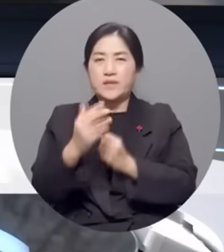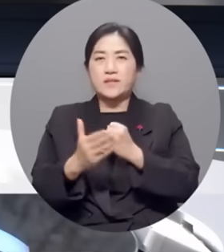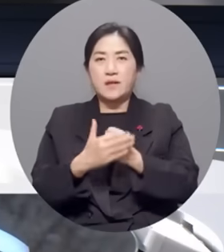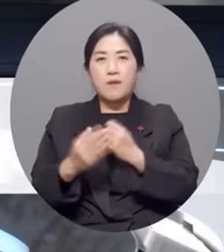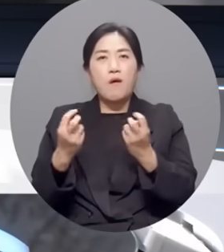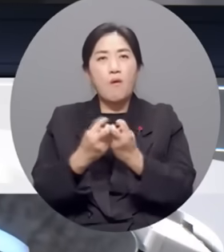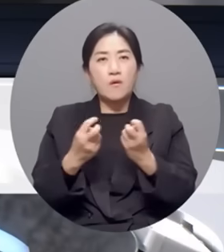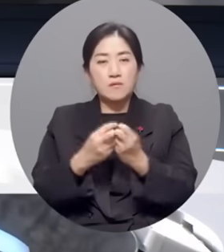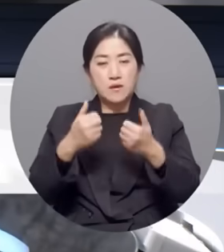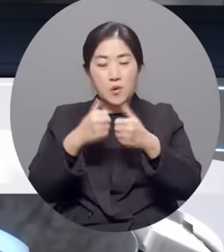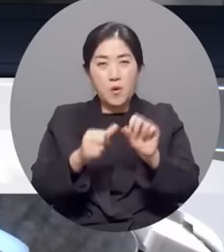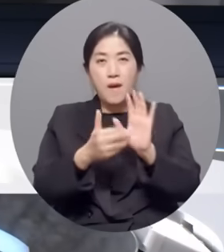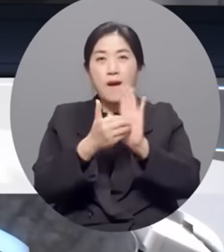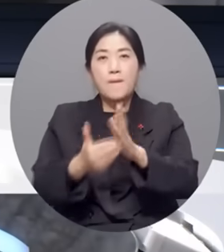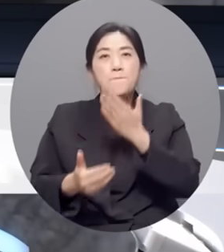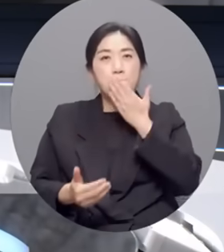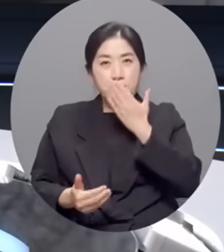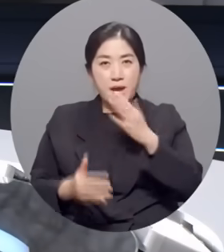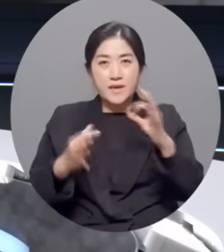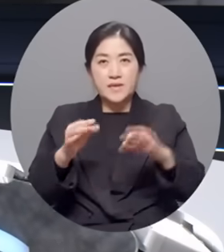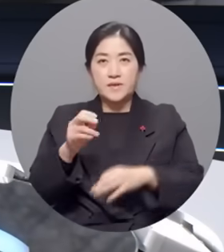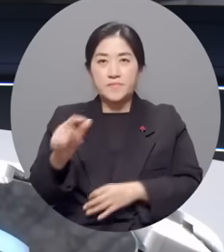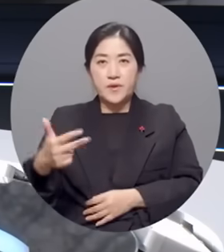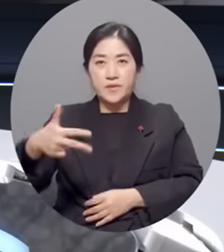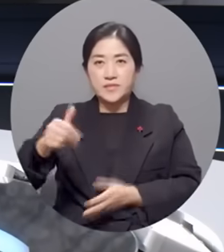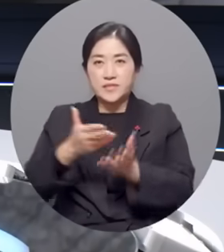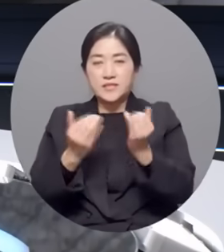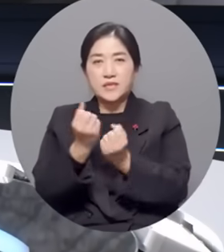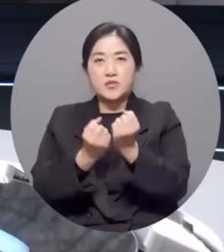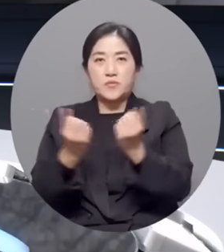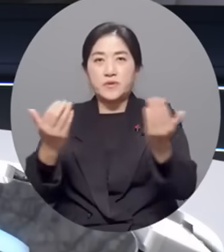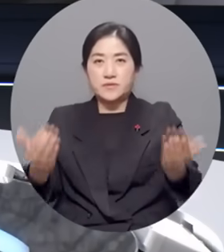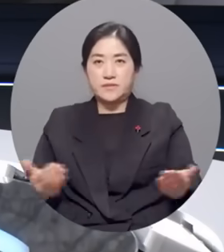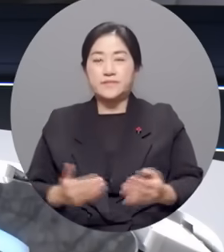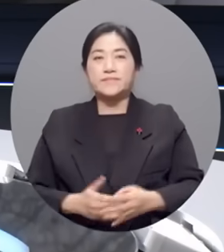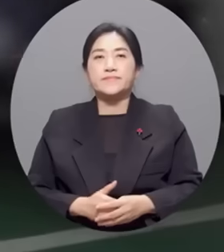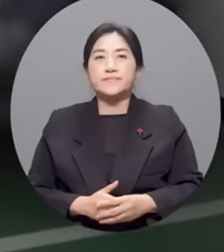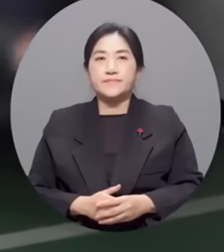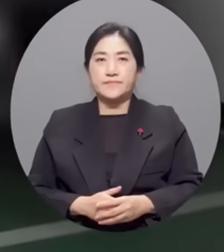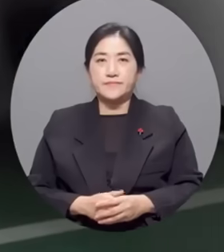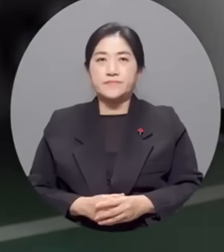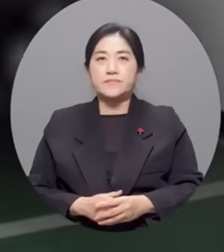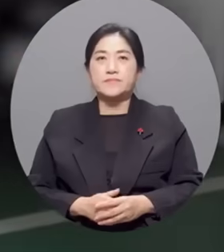어떻게 하면 고장을 막을 수 있는지 김현지 기자가 설명해 드리겠습니다.